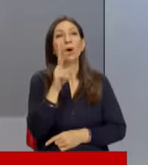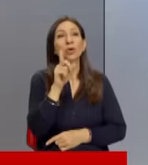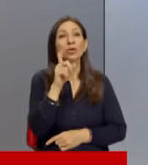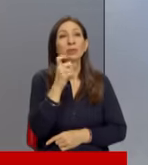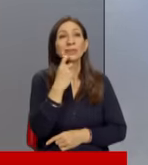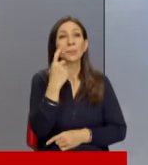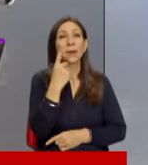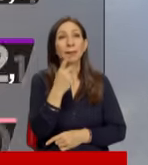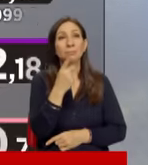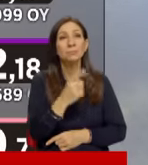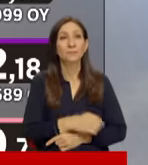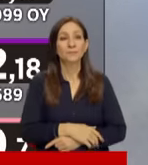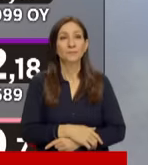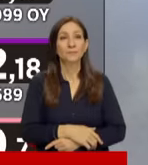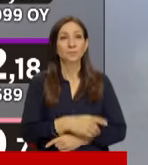kadar... senesine bakalım.